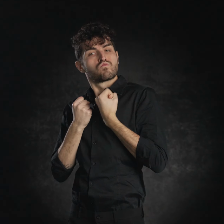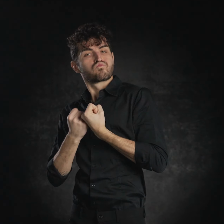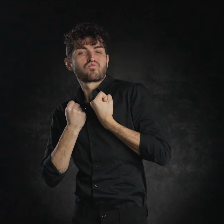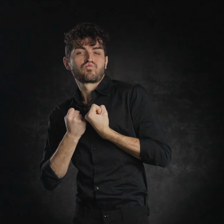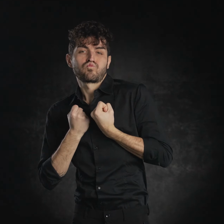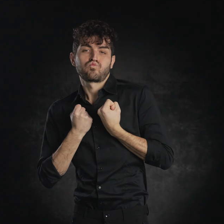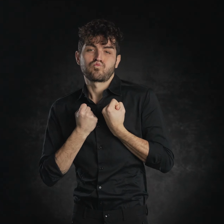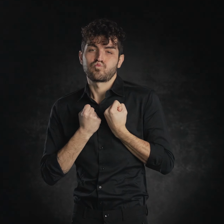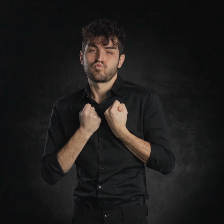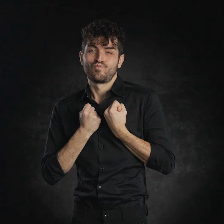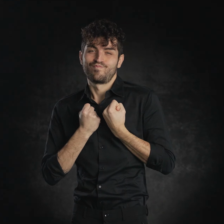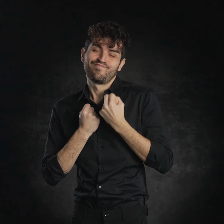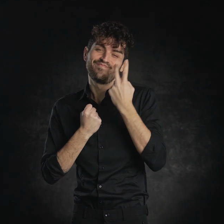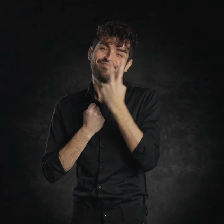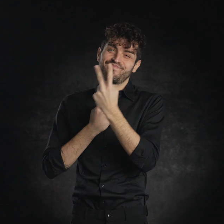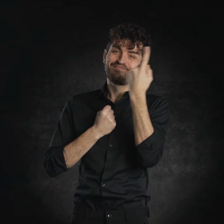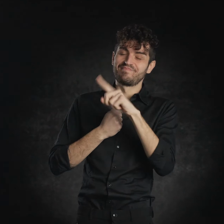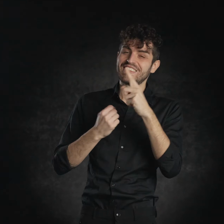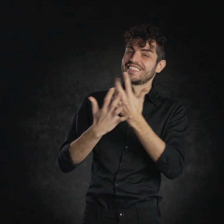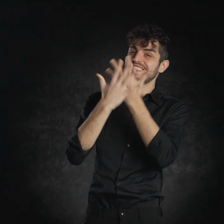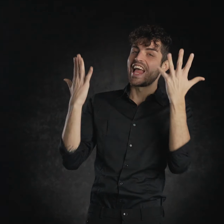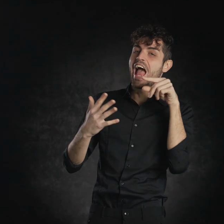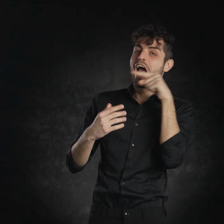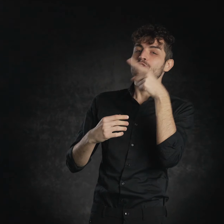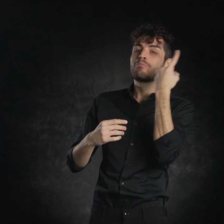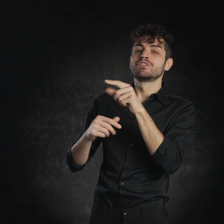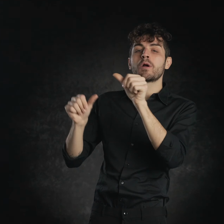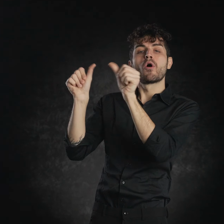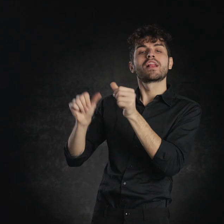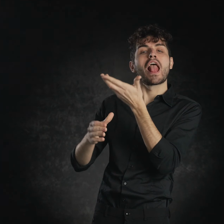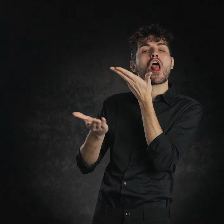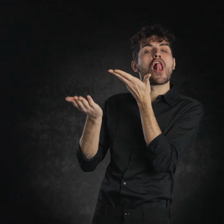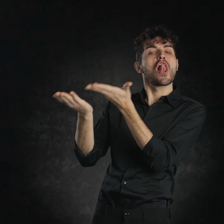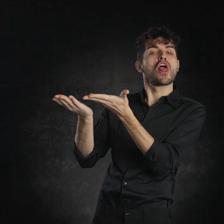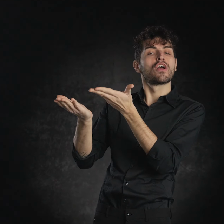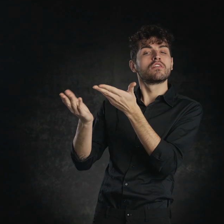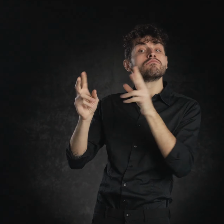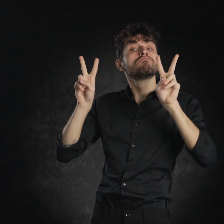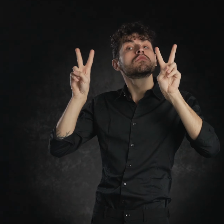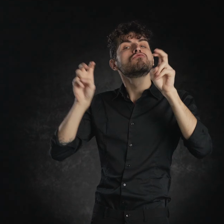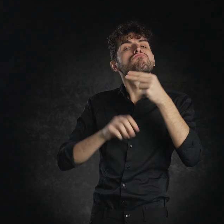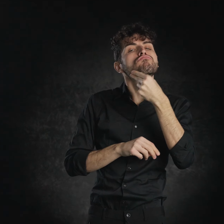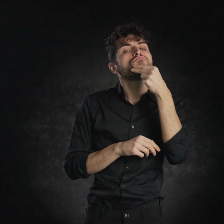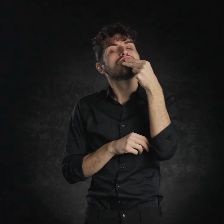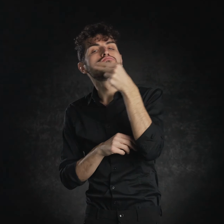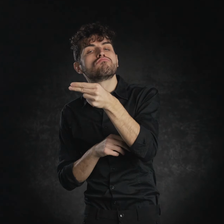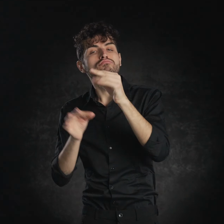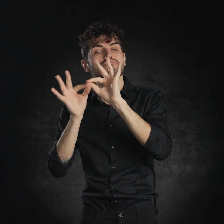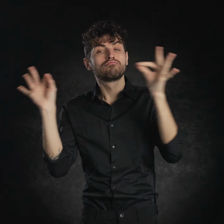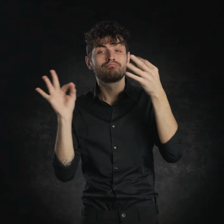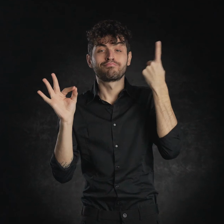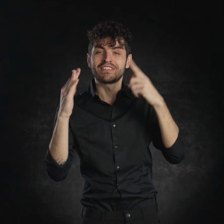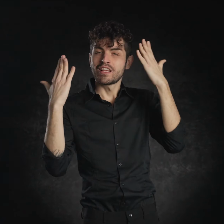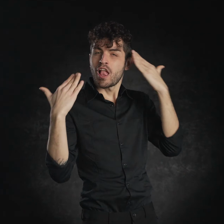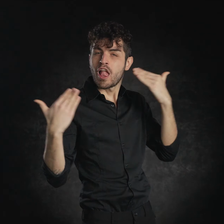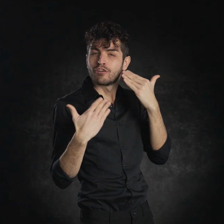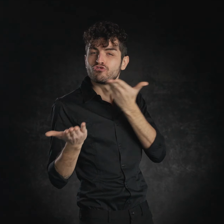concedersi di mangiare di più Ecco quindi il suo status sociale che viene ribadito Qual è il titolo che lui